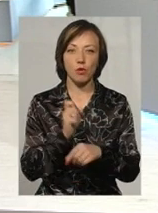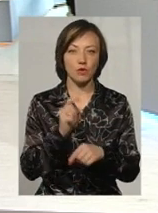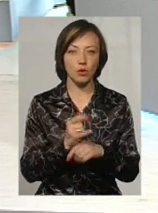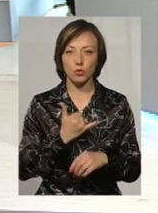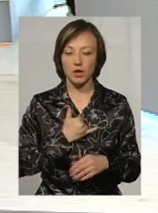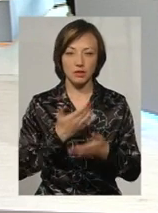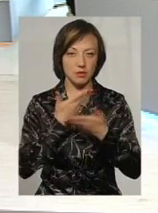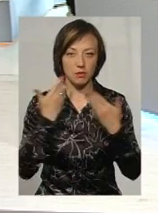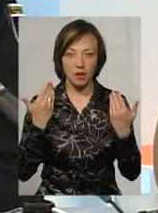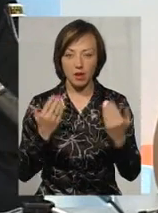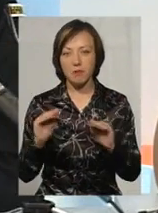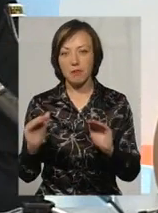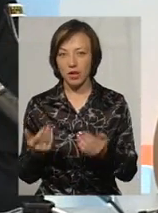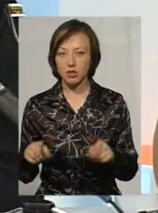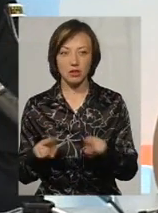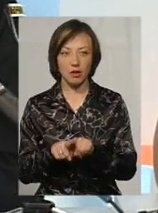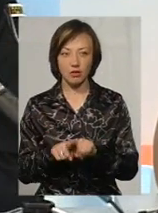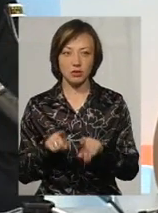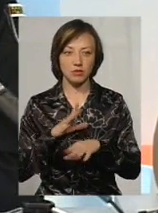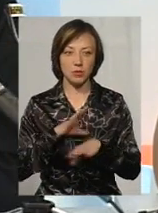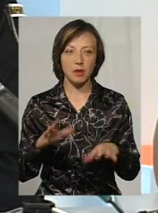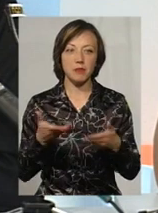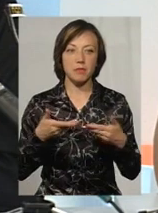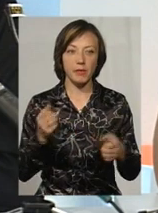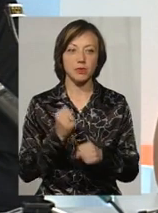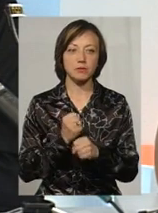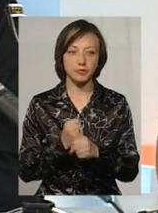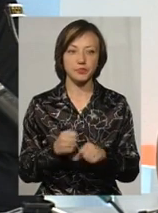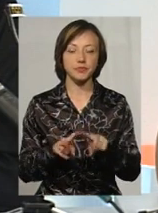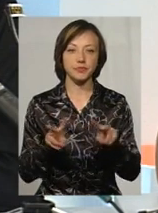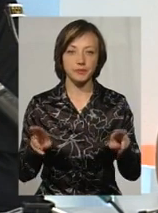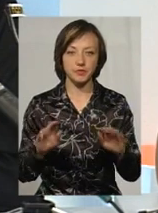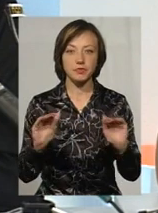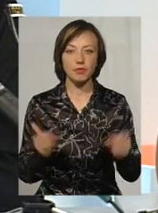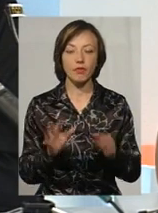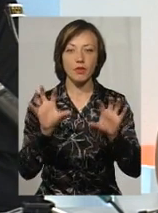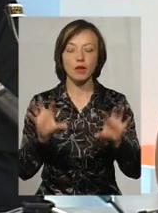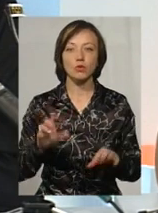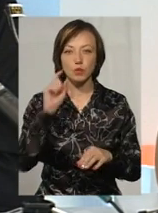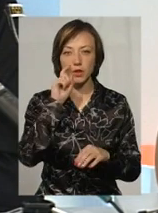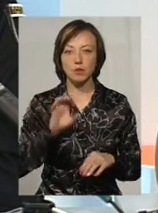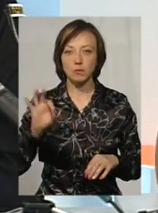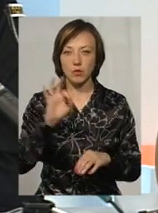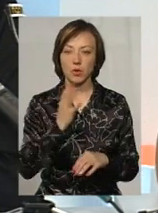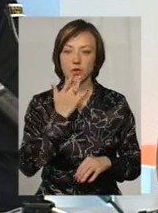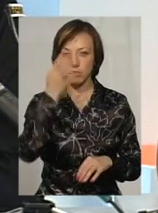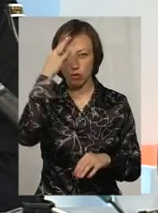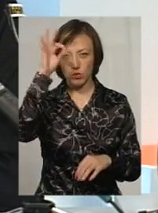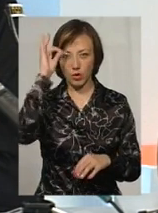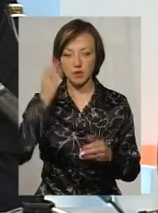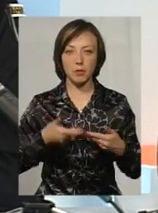нас не з'явилося. Менше їх також не стало. Ми діємо також так само в рамках закону України про національну поліцію.